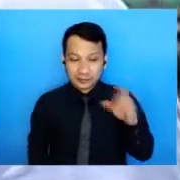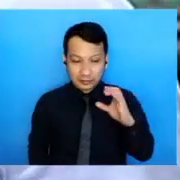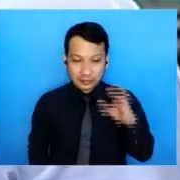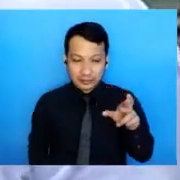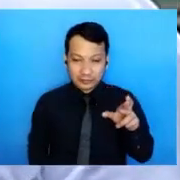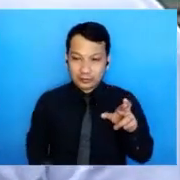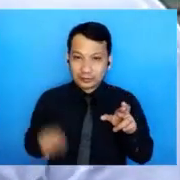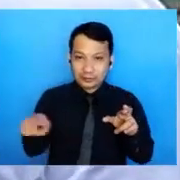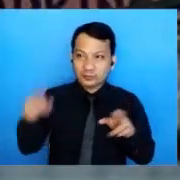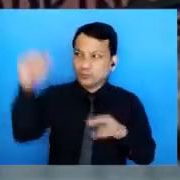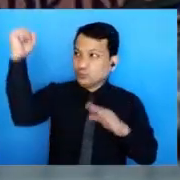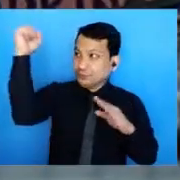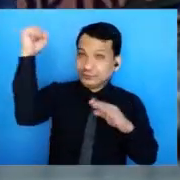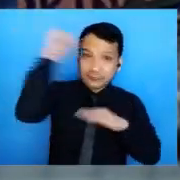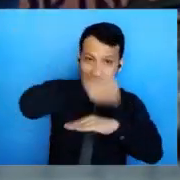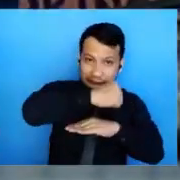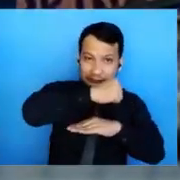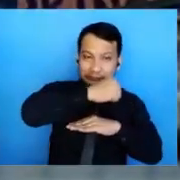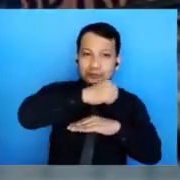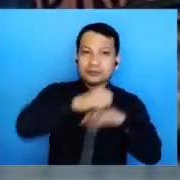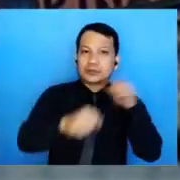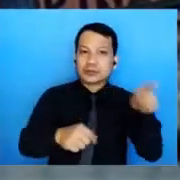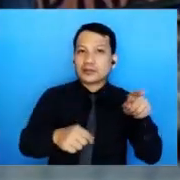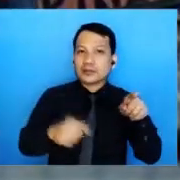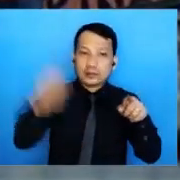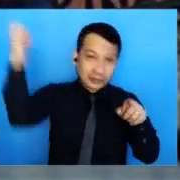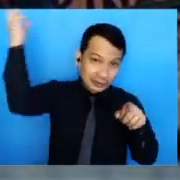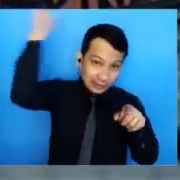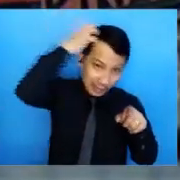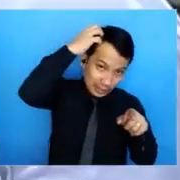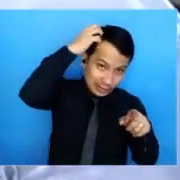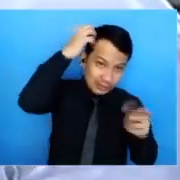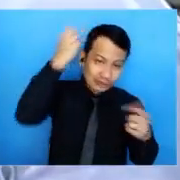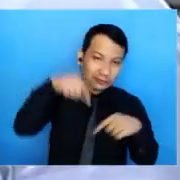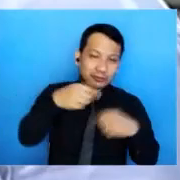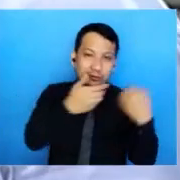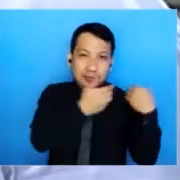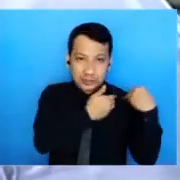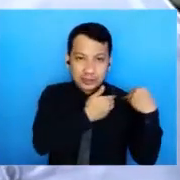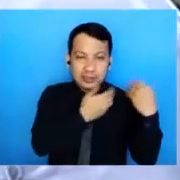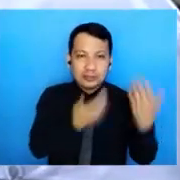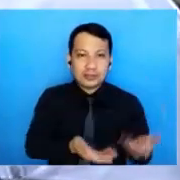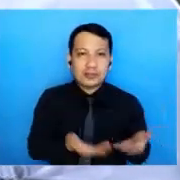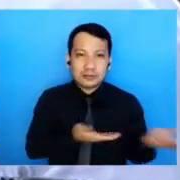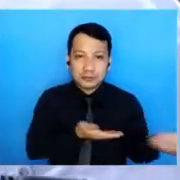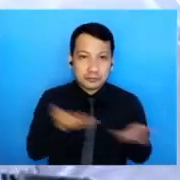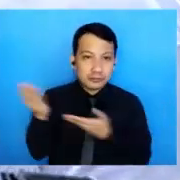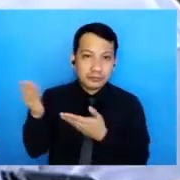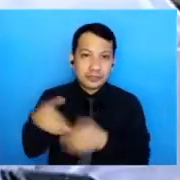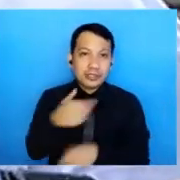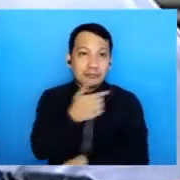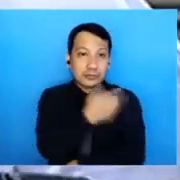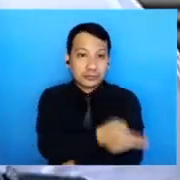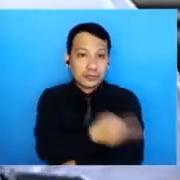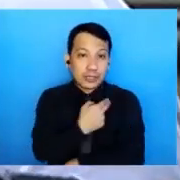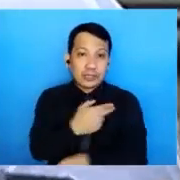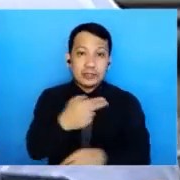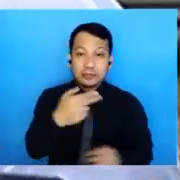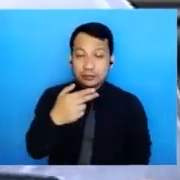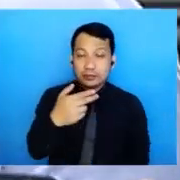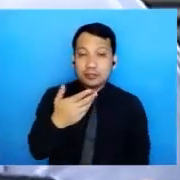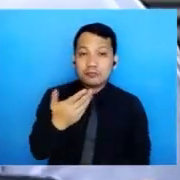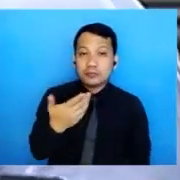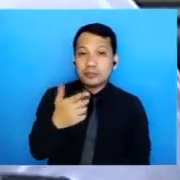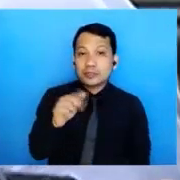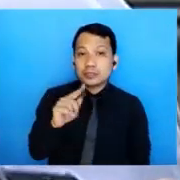sumandaling poste, nabagsakan po ng bato sa ulo at saka sa balikat. Pinadala namin sa GAT address, kung wala, direto sa